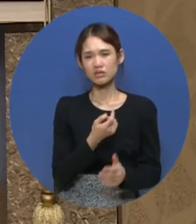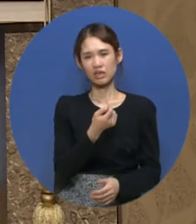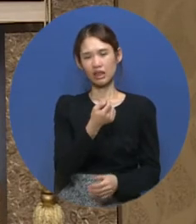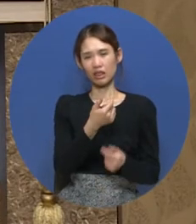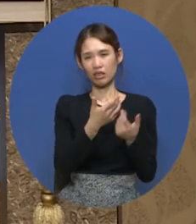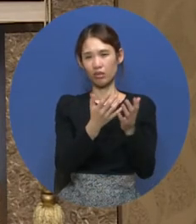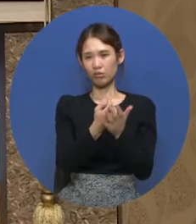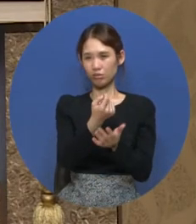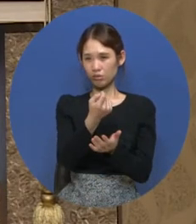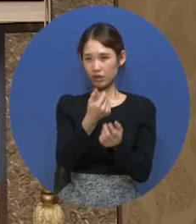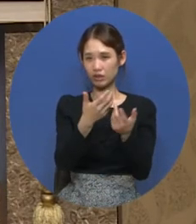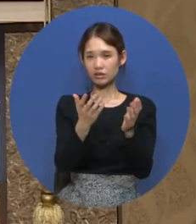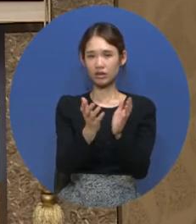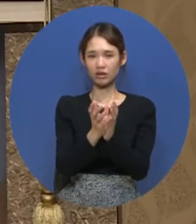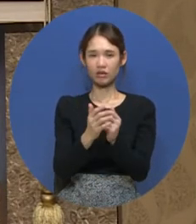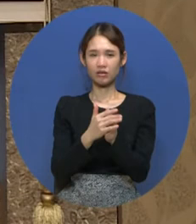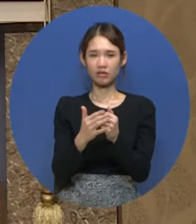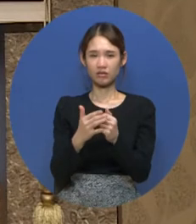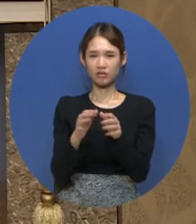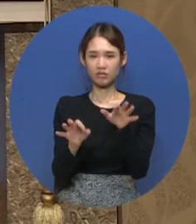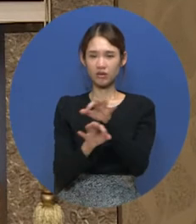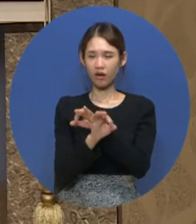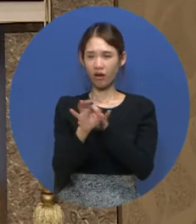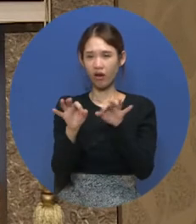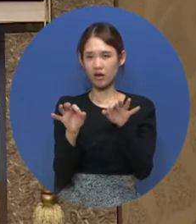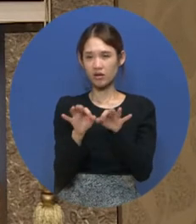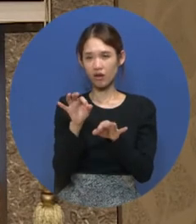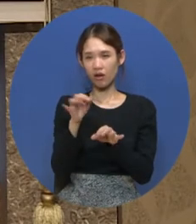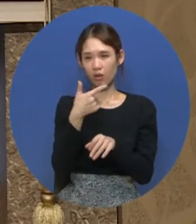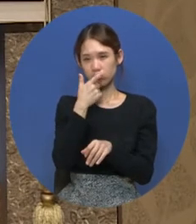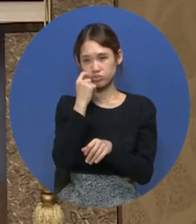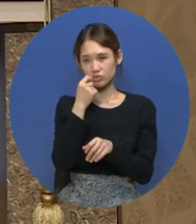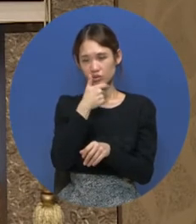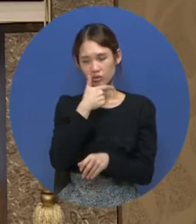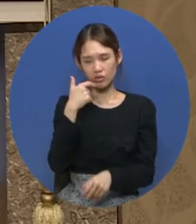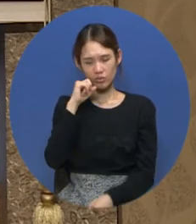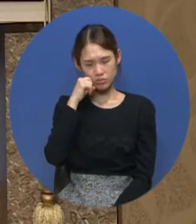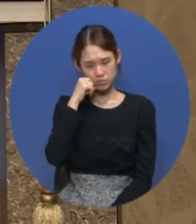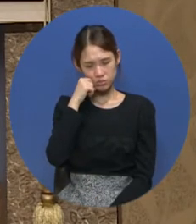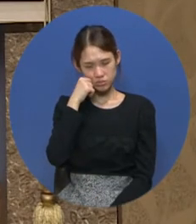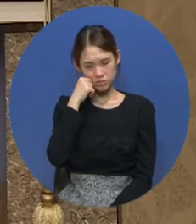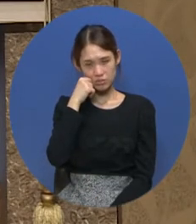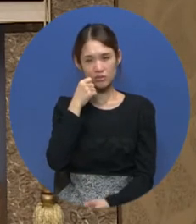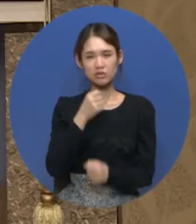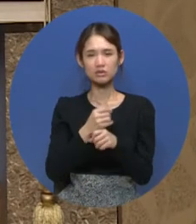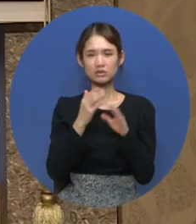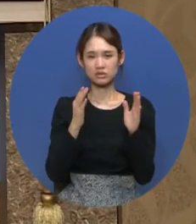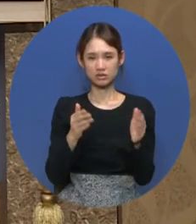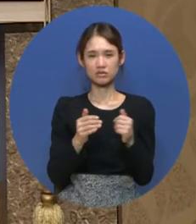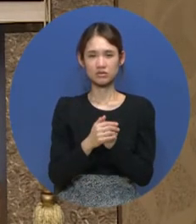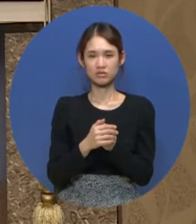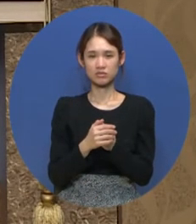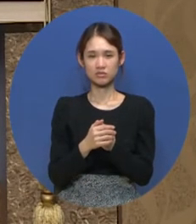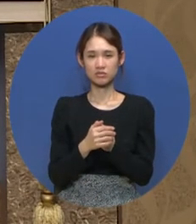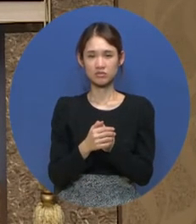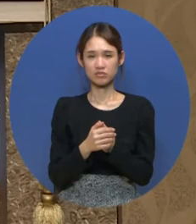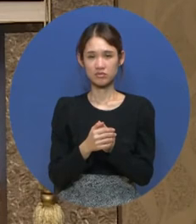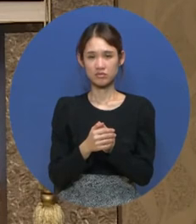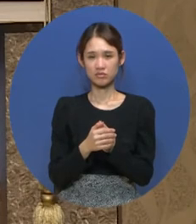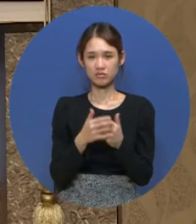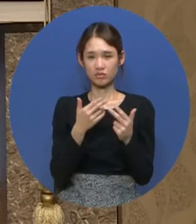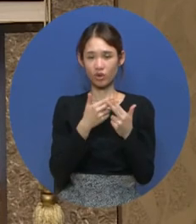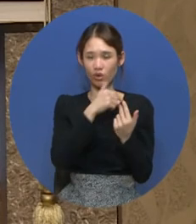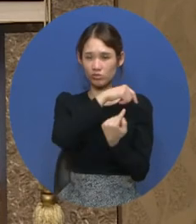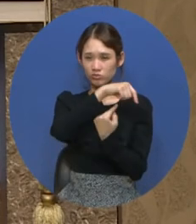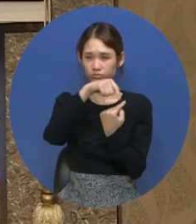수당의 단체 이기 때문에 경제적으로 너무나 힘들고 어려운 시기가 있었어요 어려운 시기가 있어서 팩